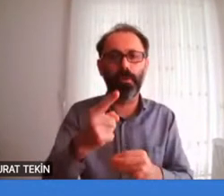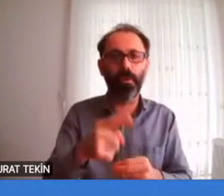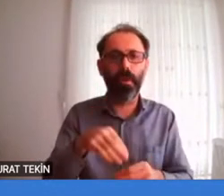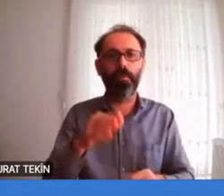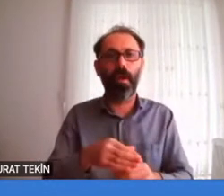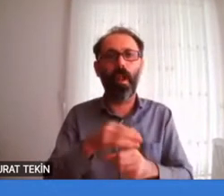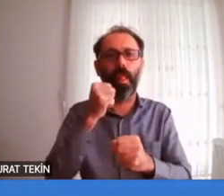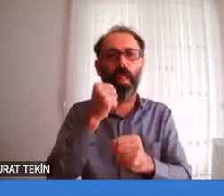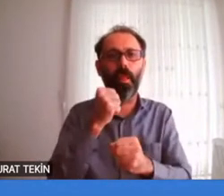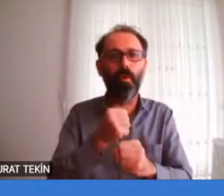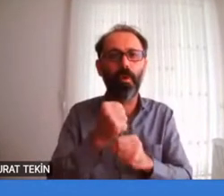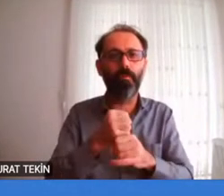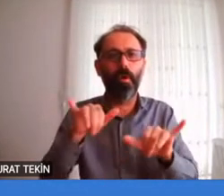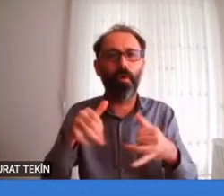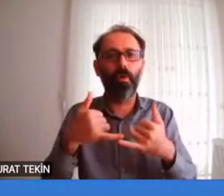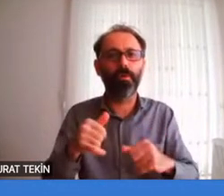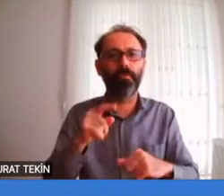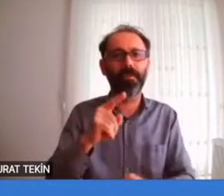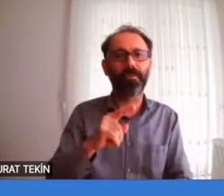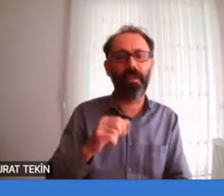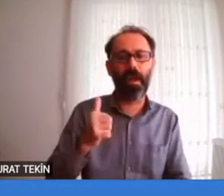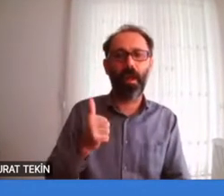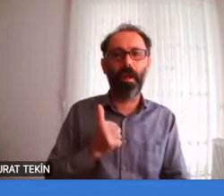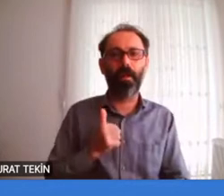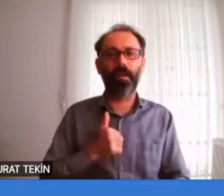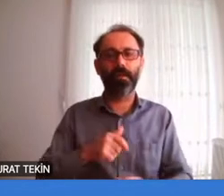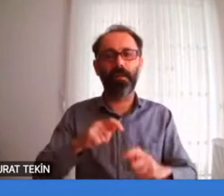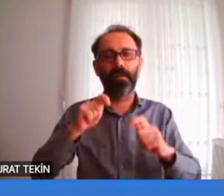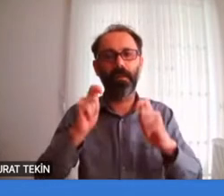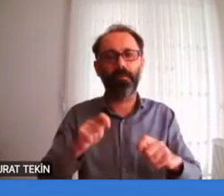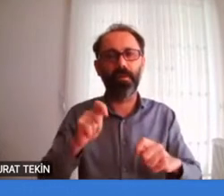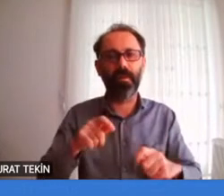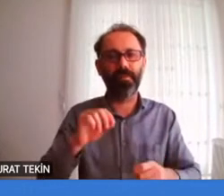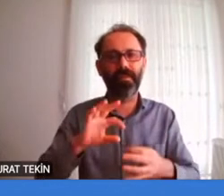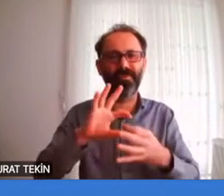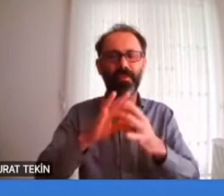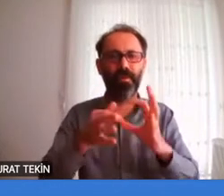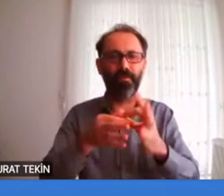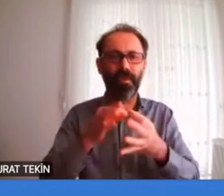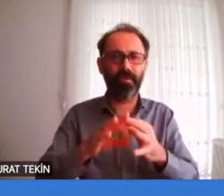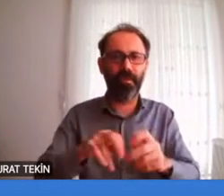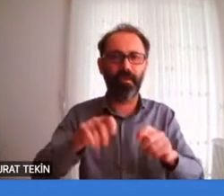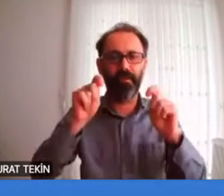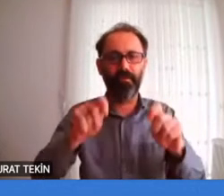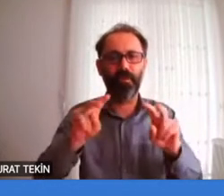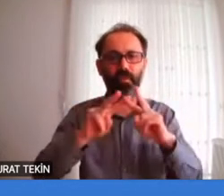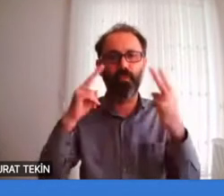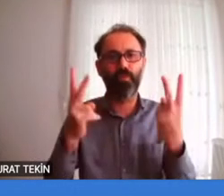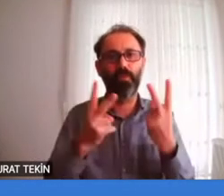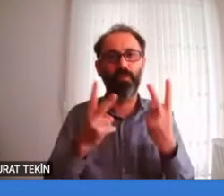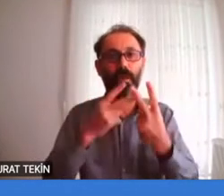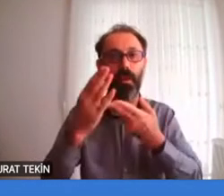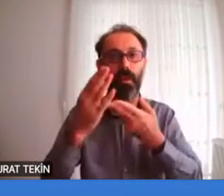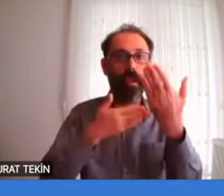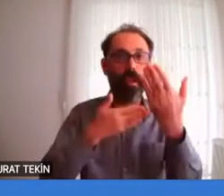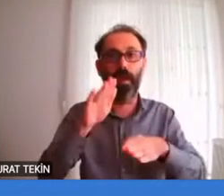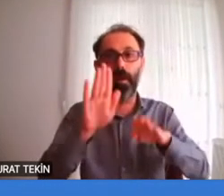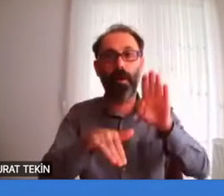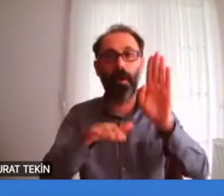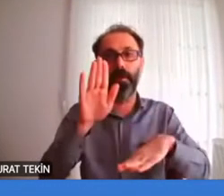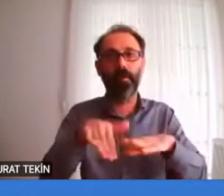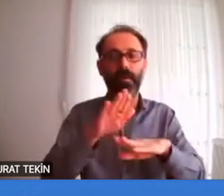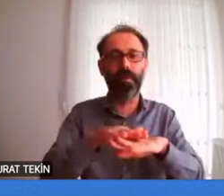ilk olarak Kanada'da yapılan 1976 Paralimpik Yaz Oyunlarında dünyaya tanıtılıyor ve